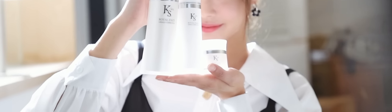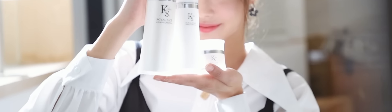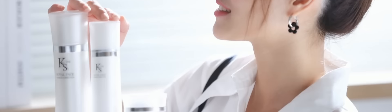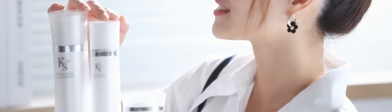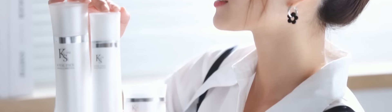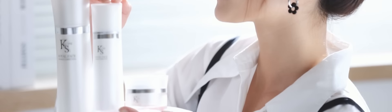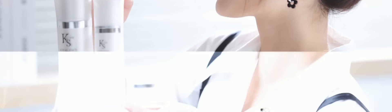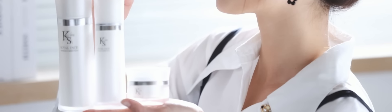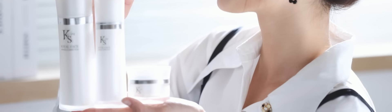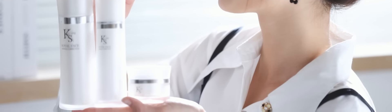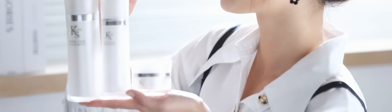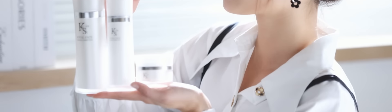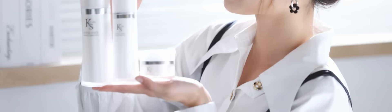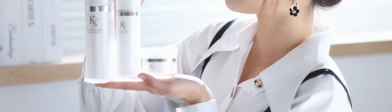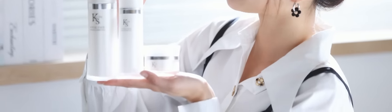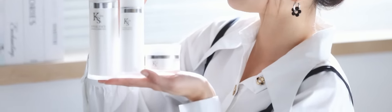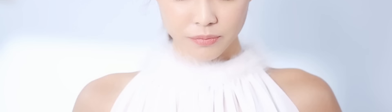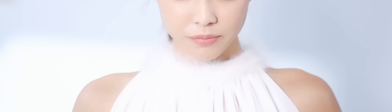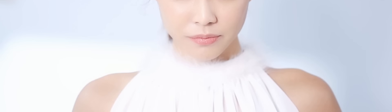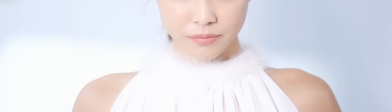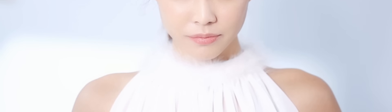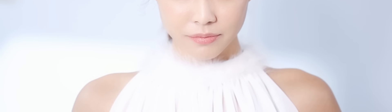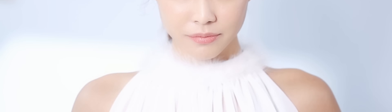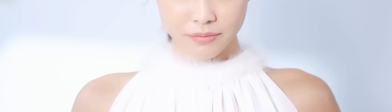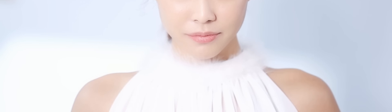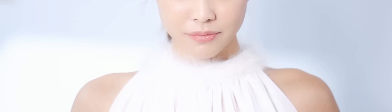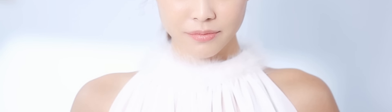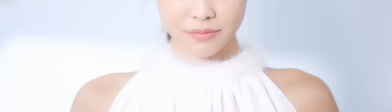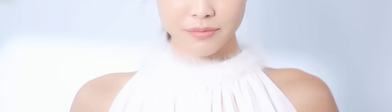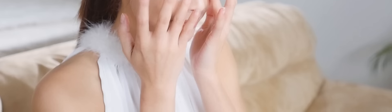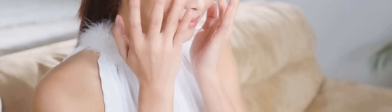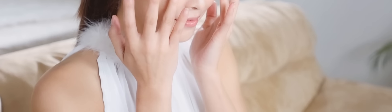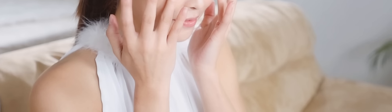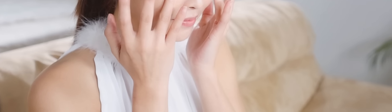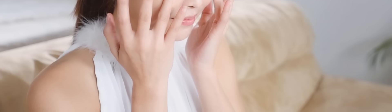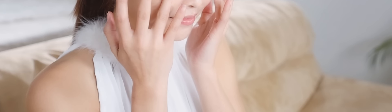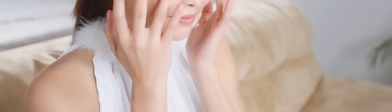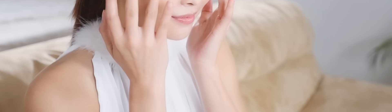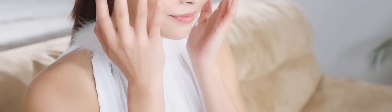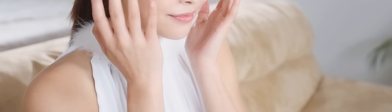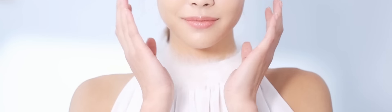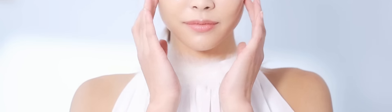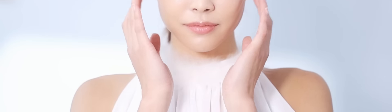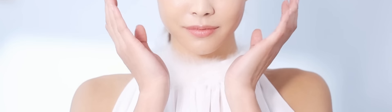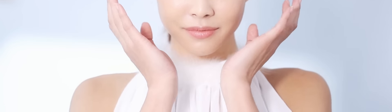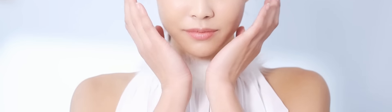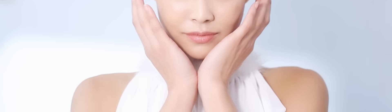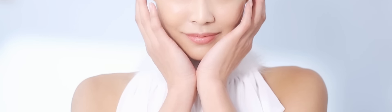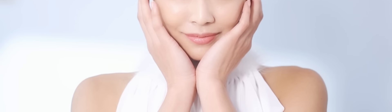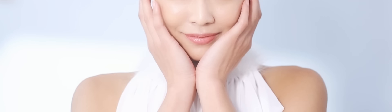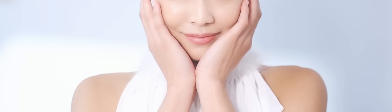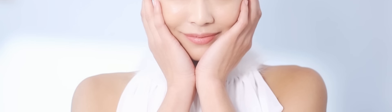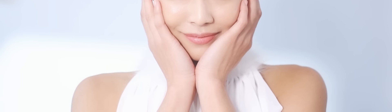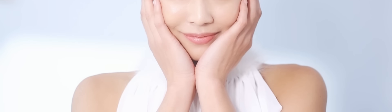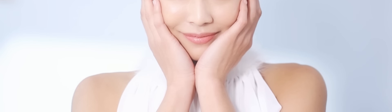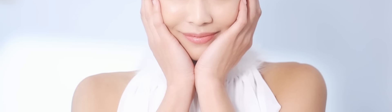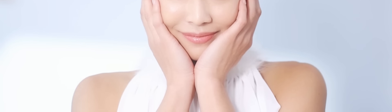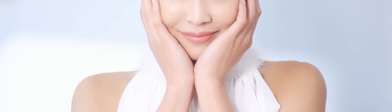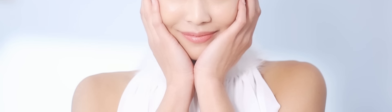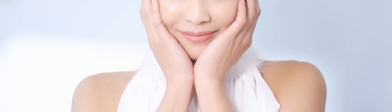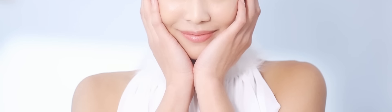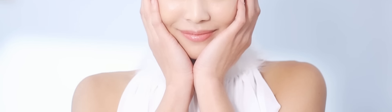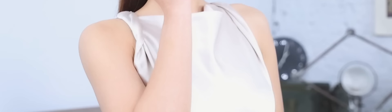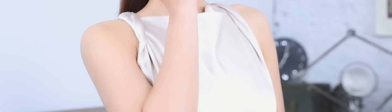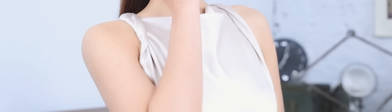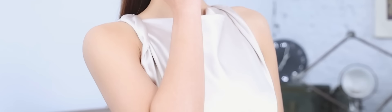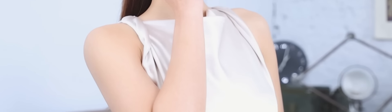迹系列，它添加5种 EGF， 专门防止肌肤老化， 强化皮肤修复，增加肌肤弹